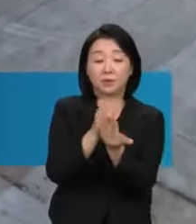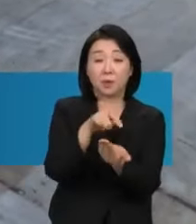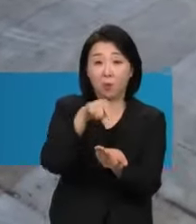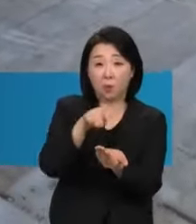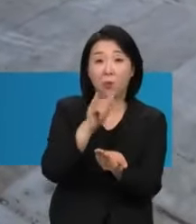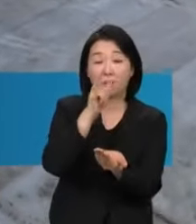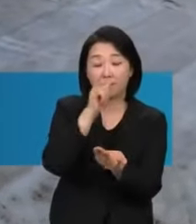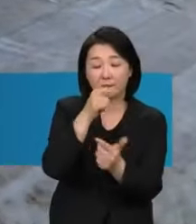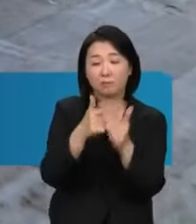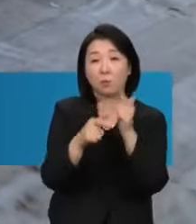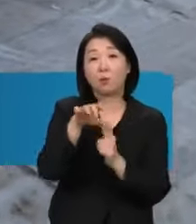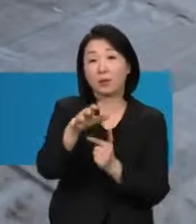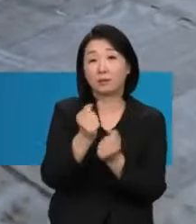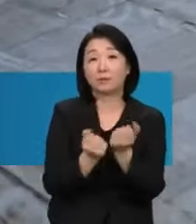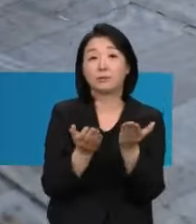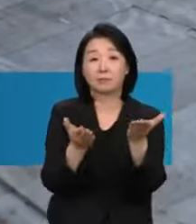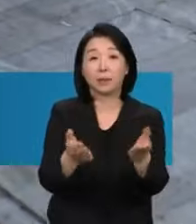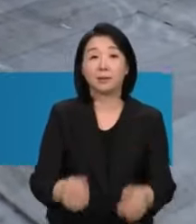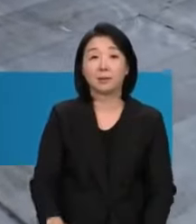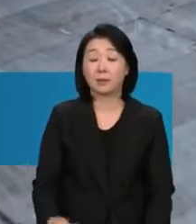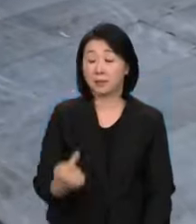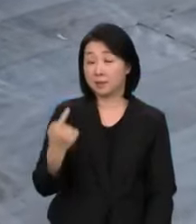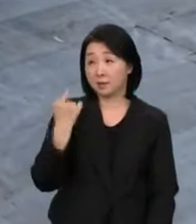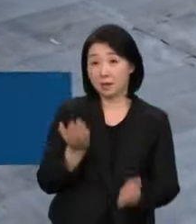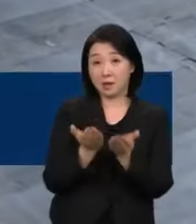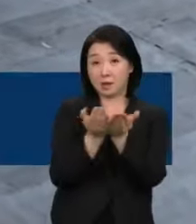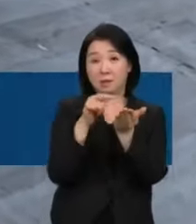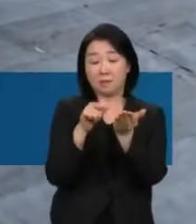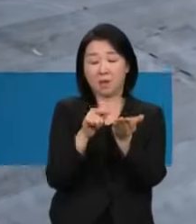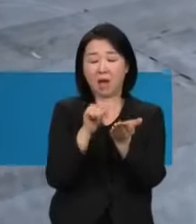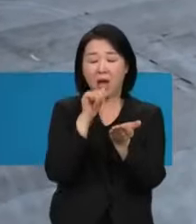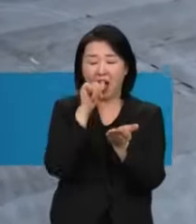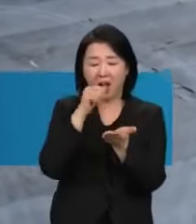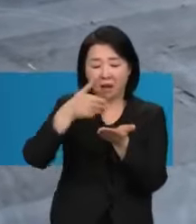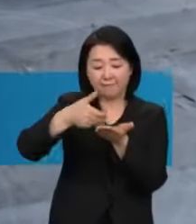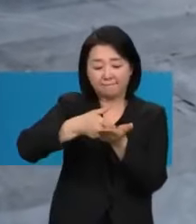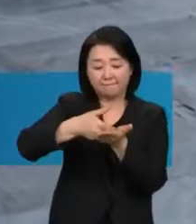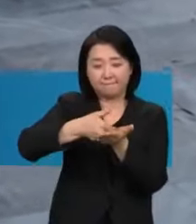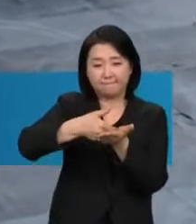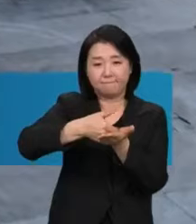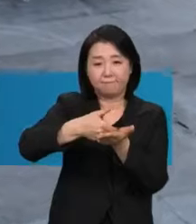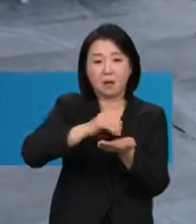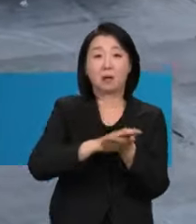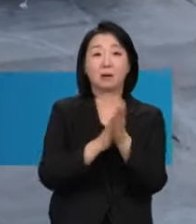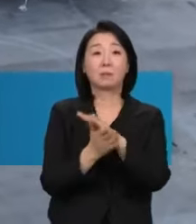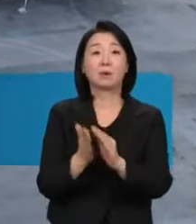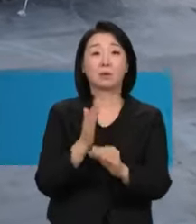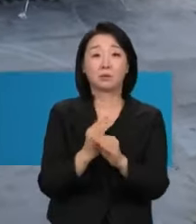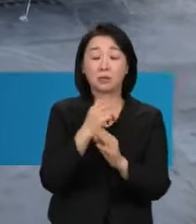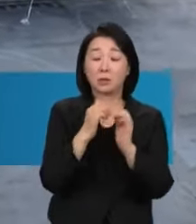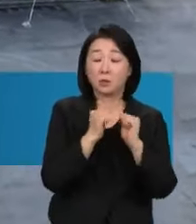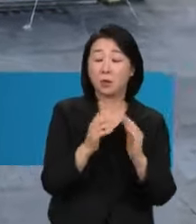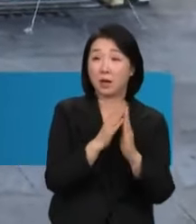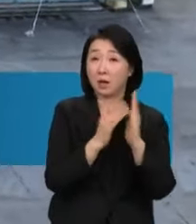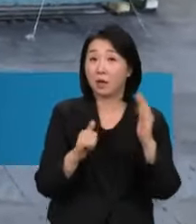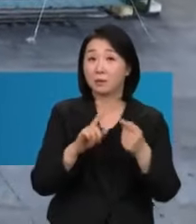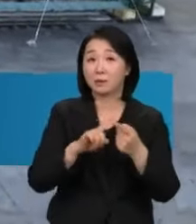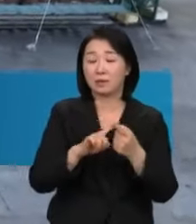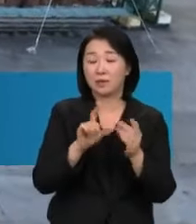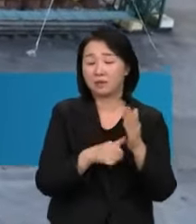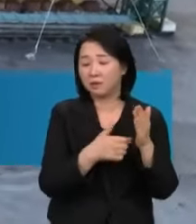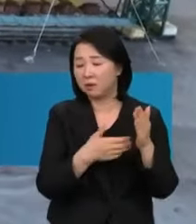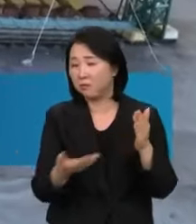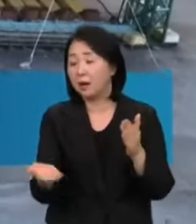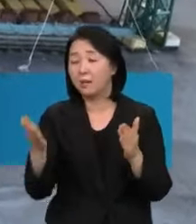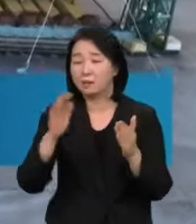목포신항에서 진행합니다. 제 뒤편의 세월호는 갈수록 더 검붉게 녹이 슬고 있지만 생존자와 유가족은 시간이